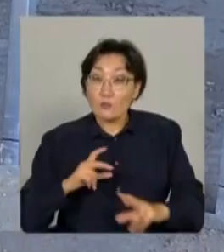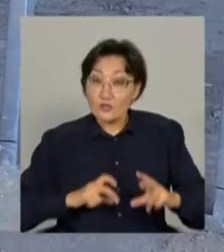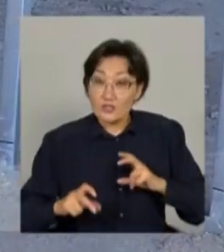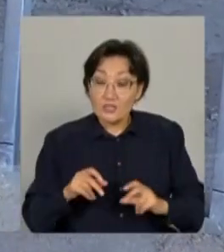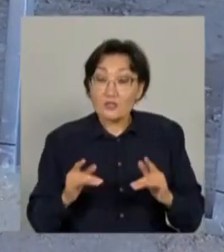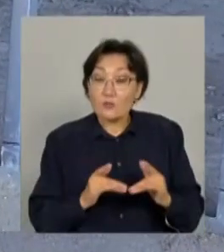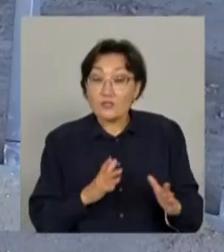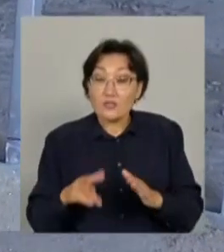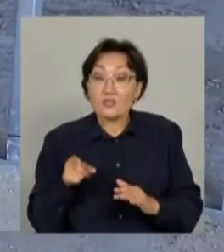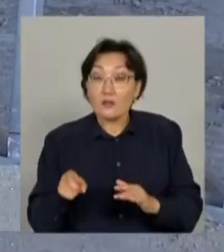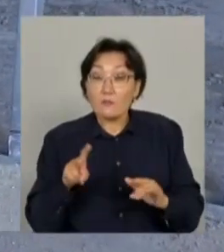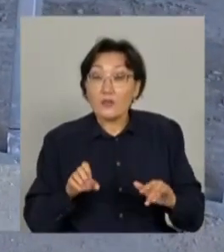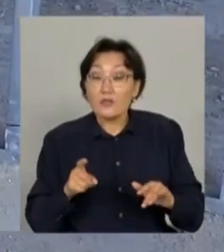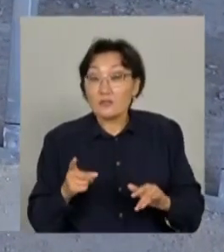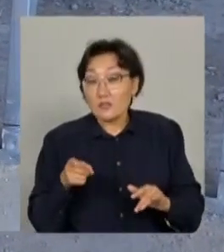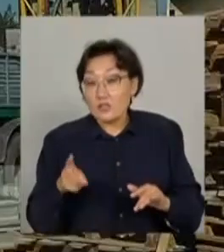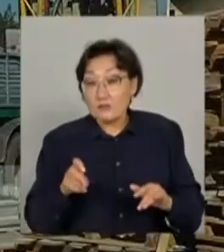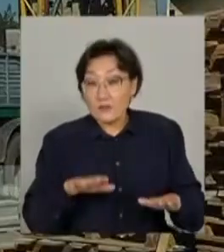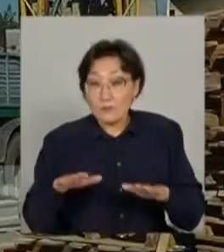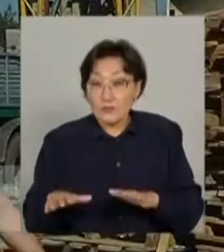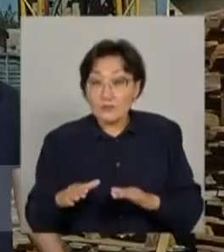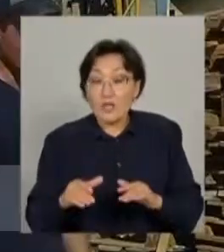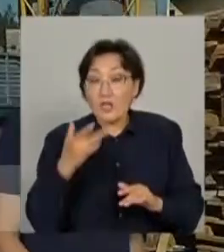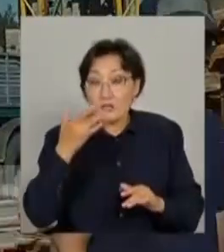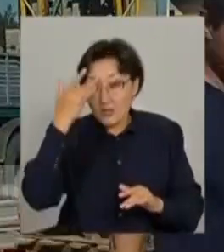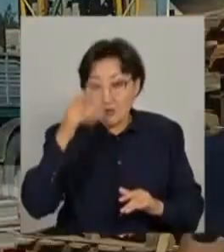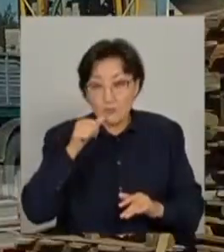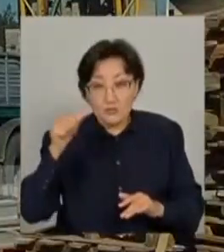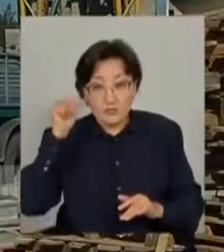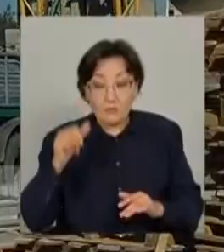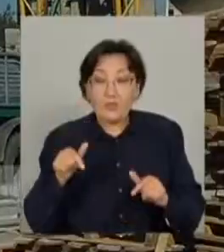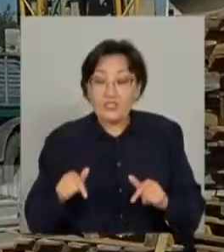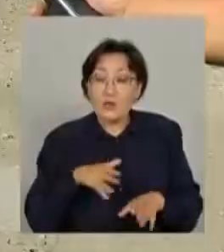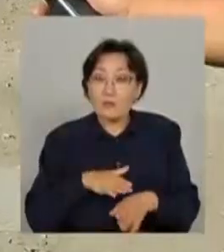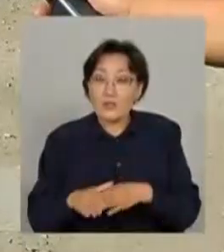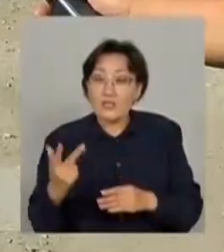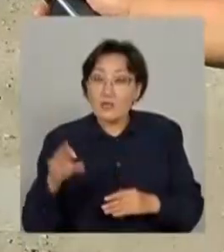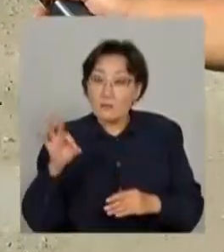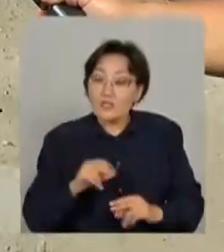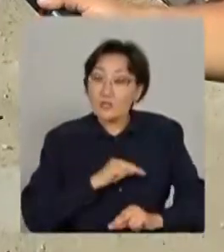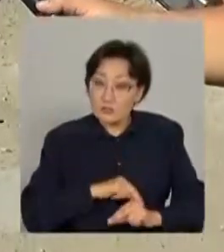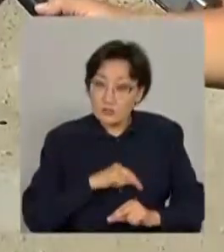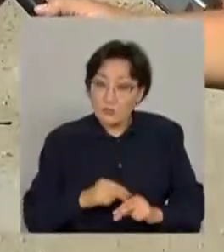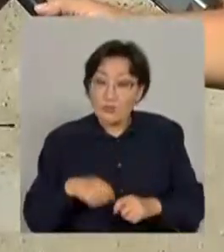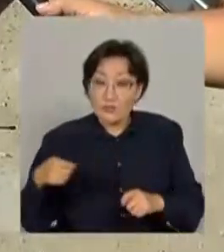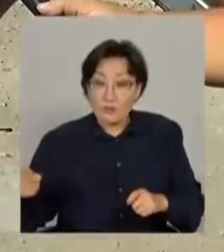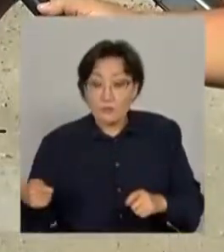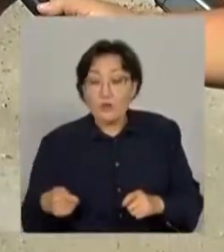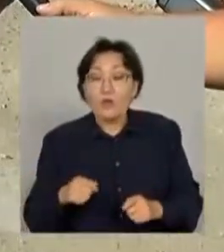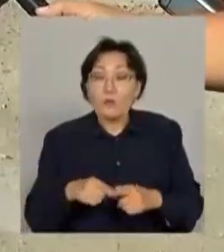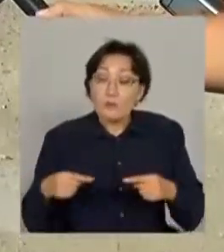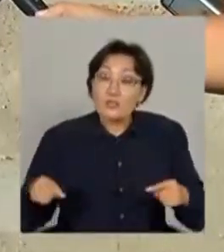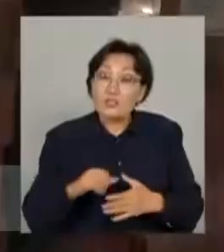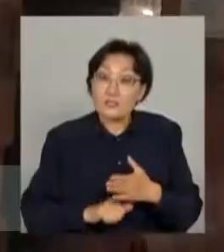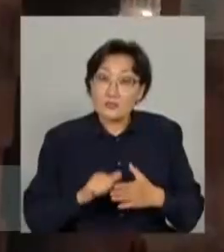на 1200 мест началось летом прошлого года. С этого момента выполнено лишь порядка 30% работ. Они затянулись по ряду причин, в том